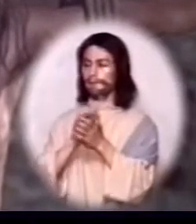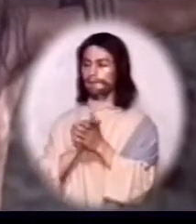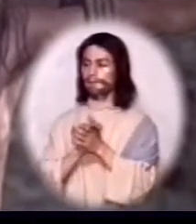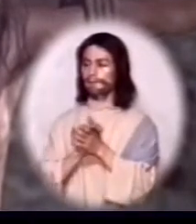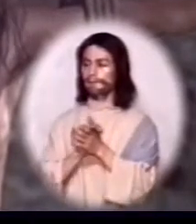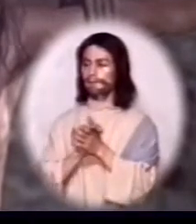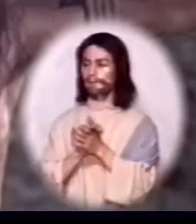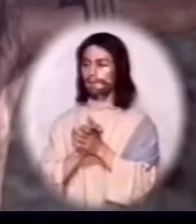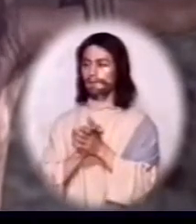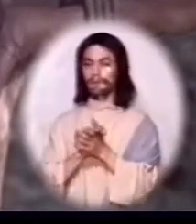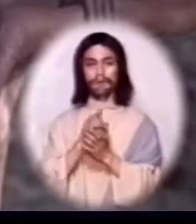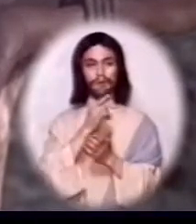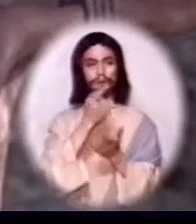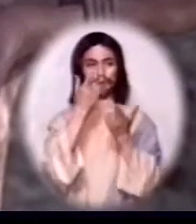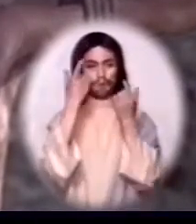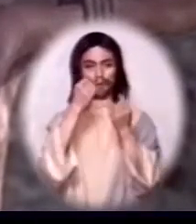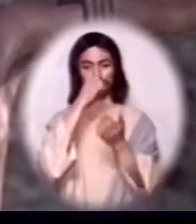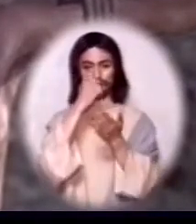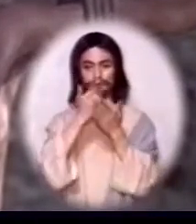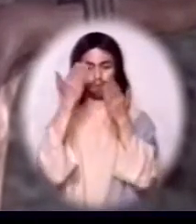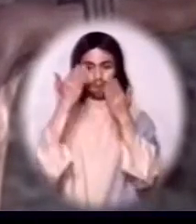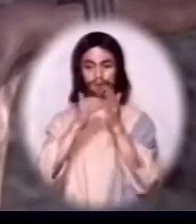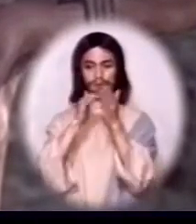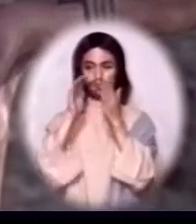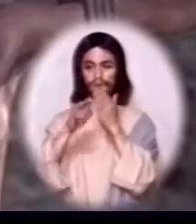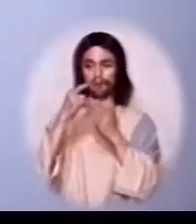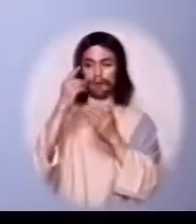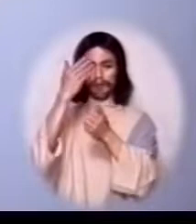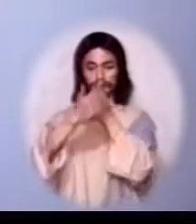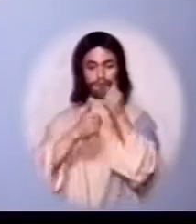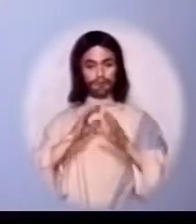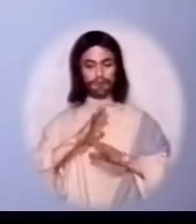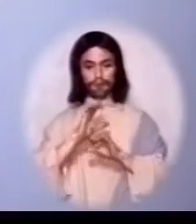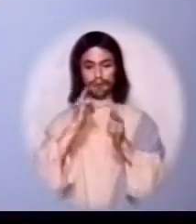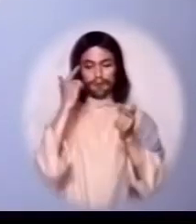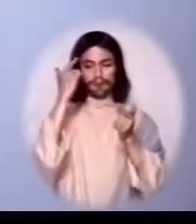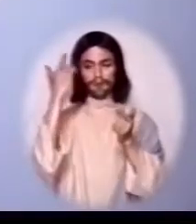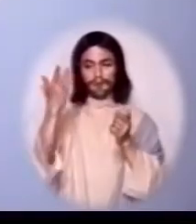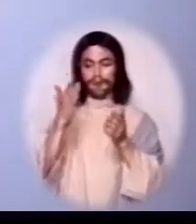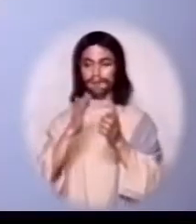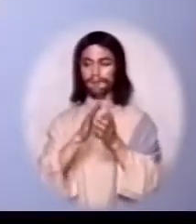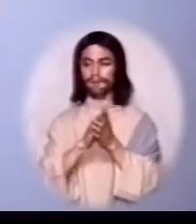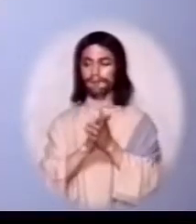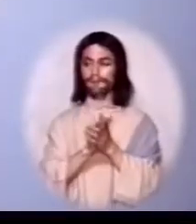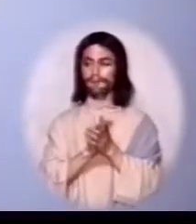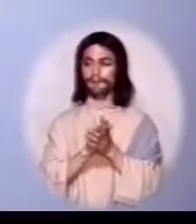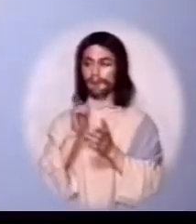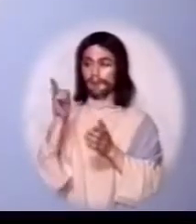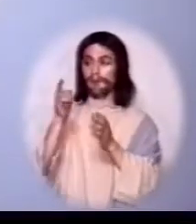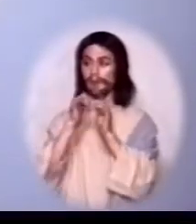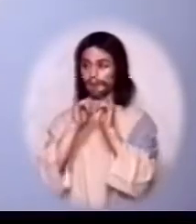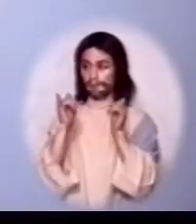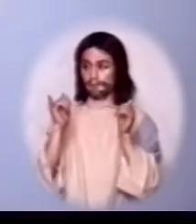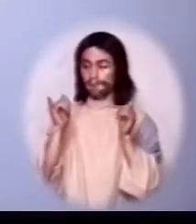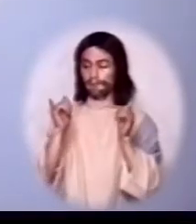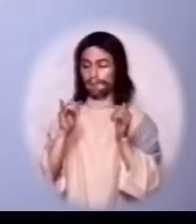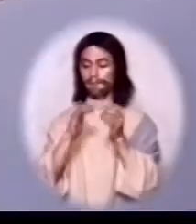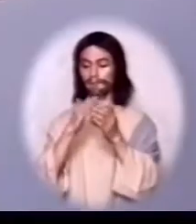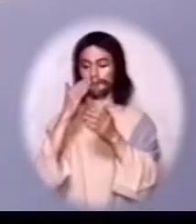구원해봐라. 네가 동일한 정죄를 받고서도 하나님을 두려워하지 않느냐? 이